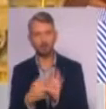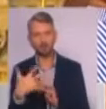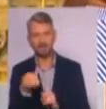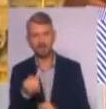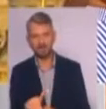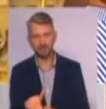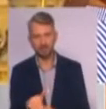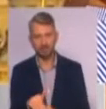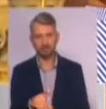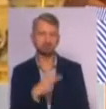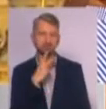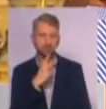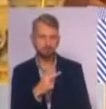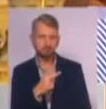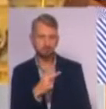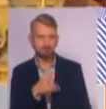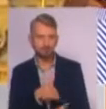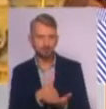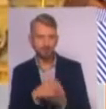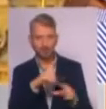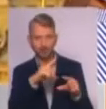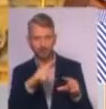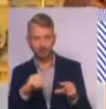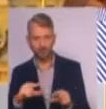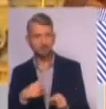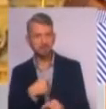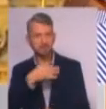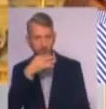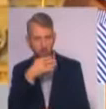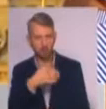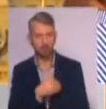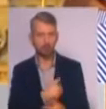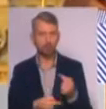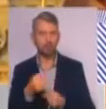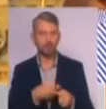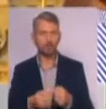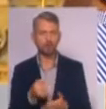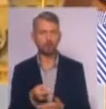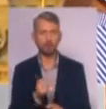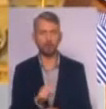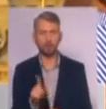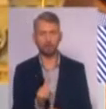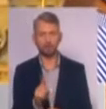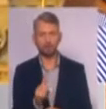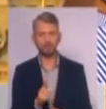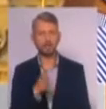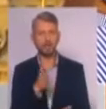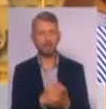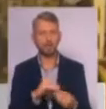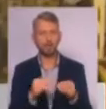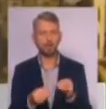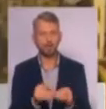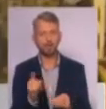Тобто тенденція мені подобається, але все ж таки хочу повернутися до того, що є проблема